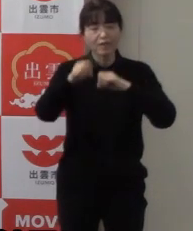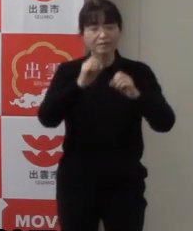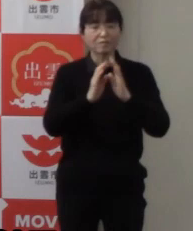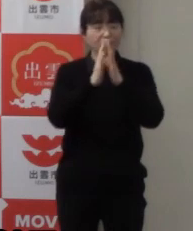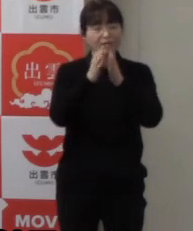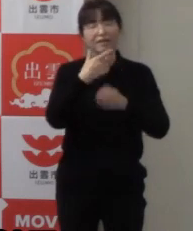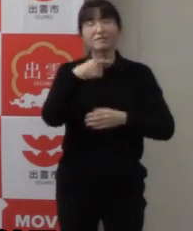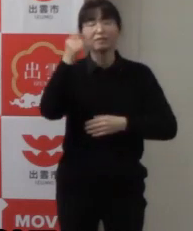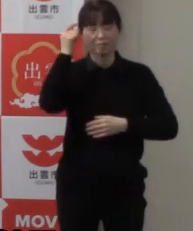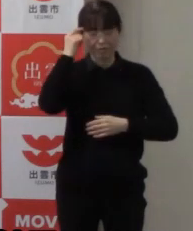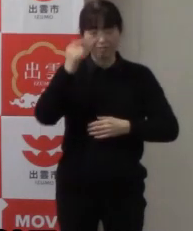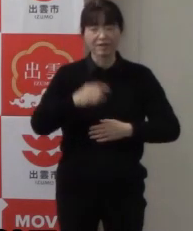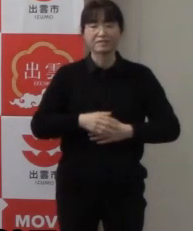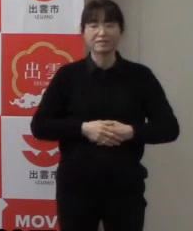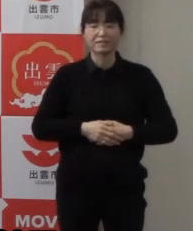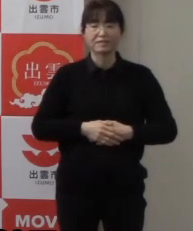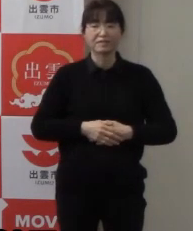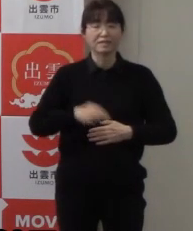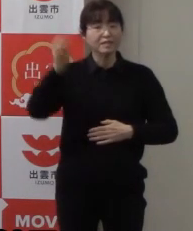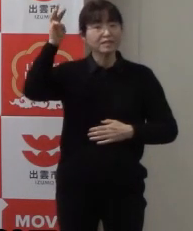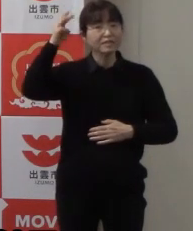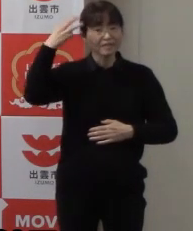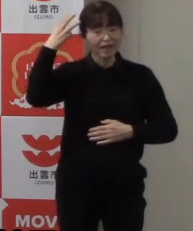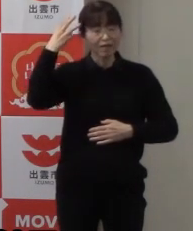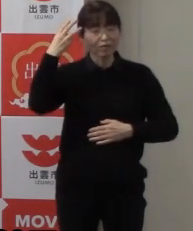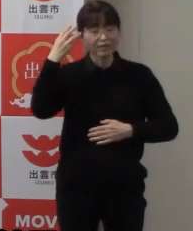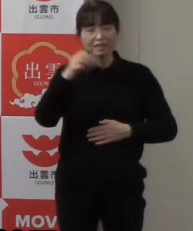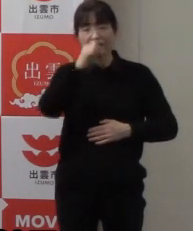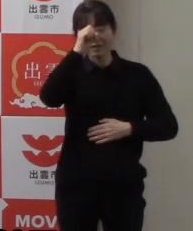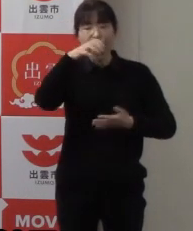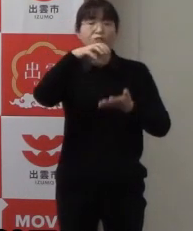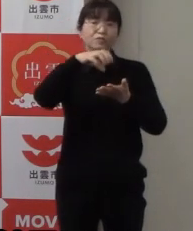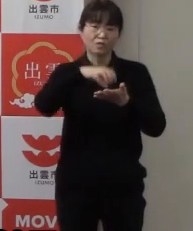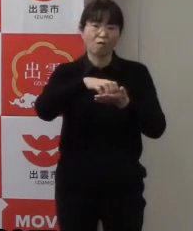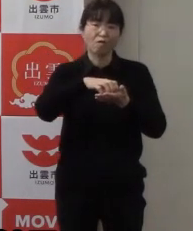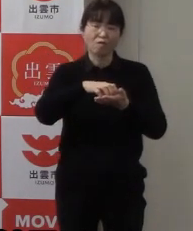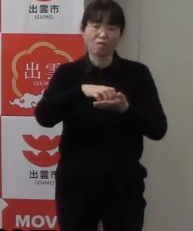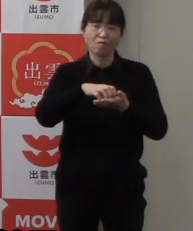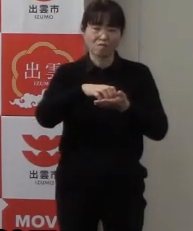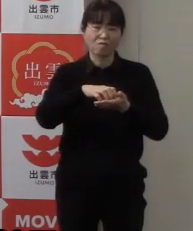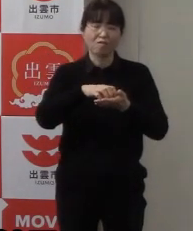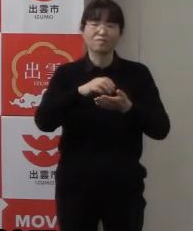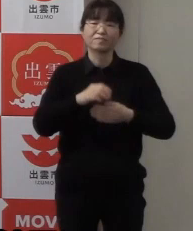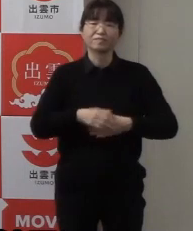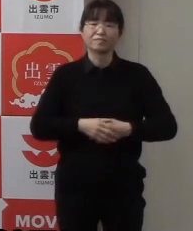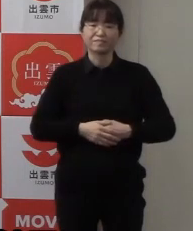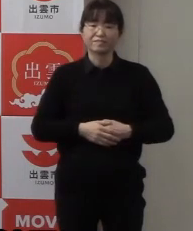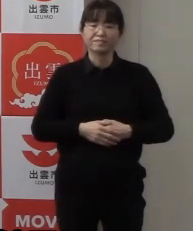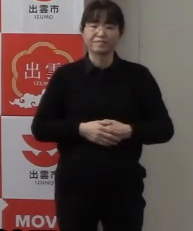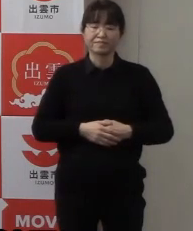ふうに思います。参考までに優秀賞でありますが、先ほど、